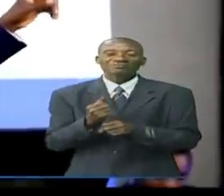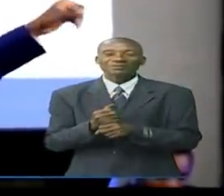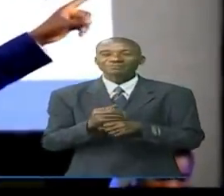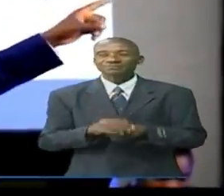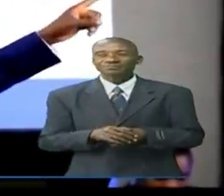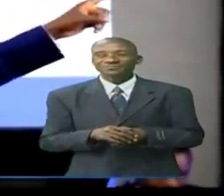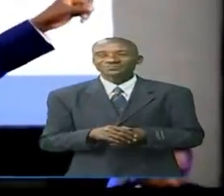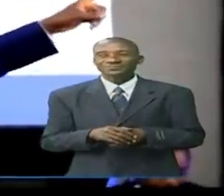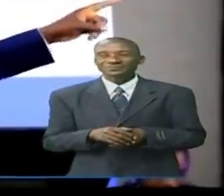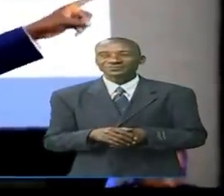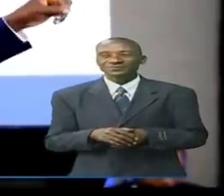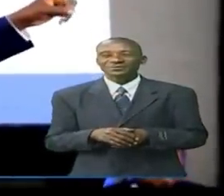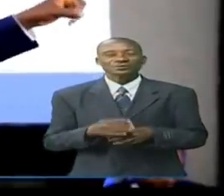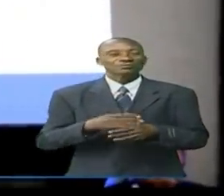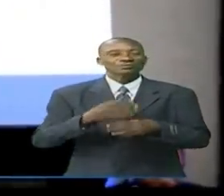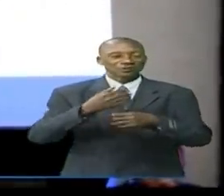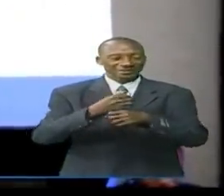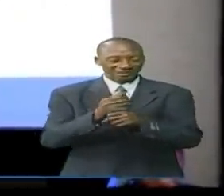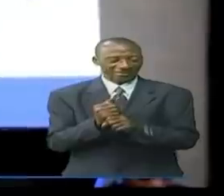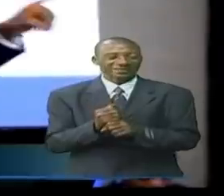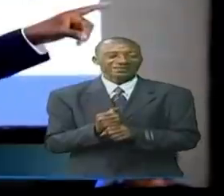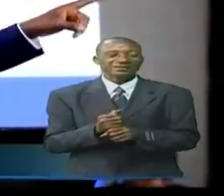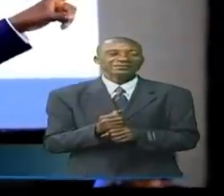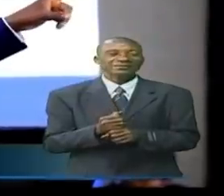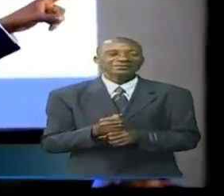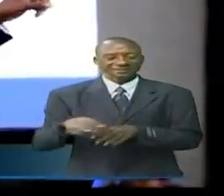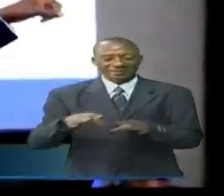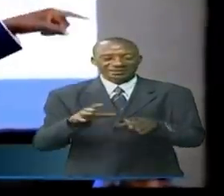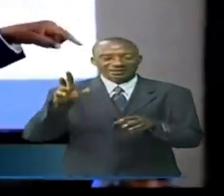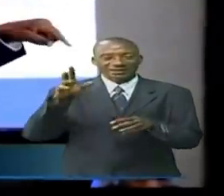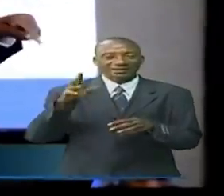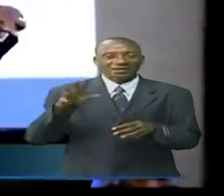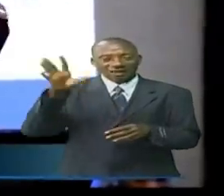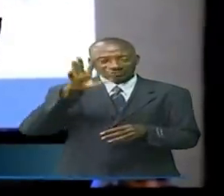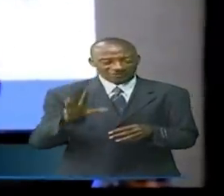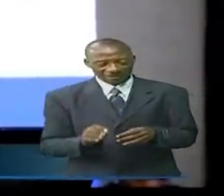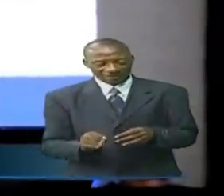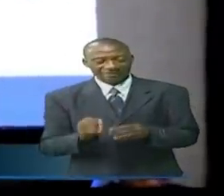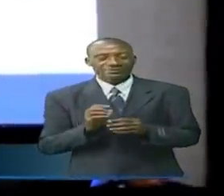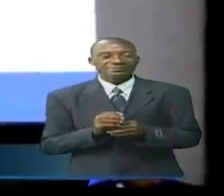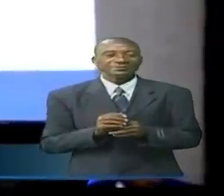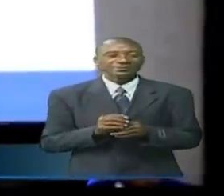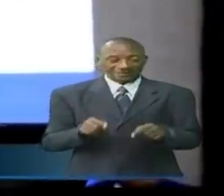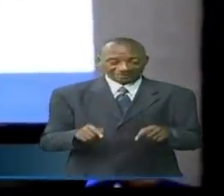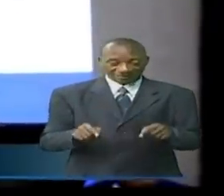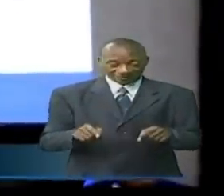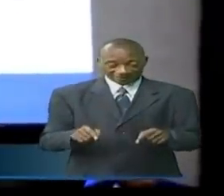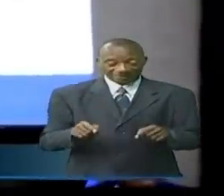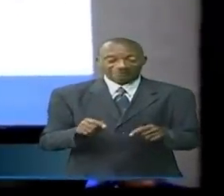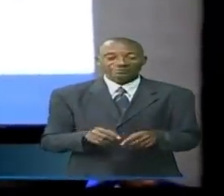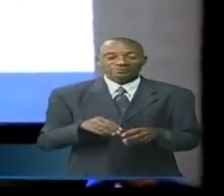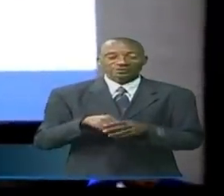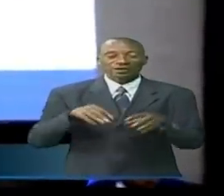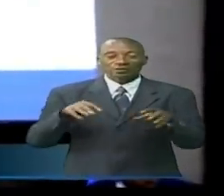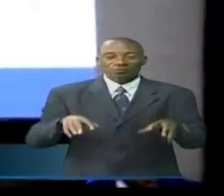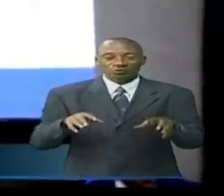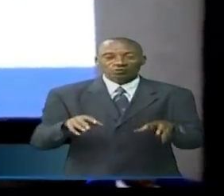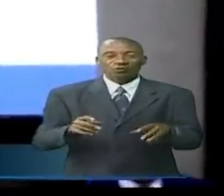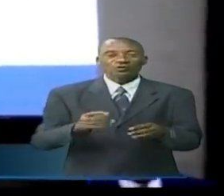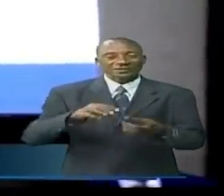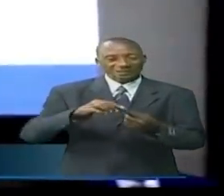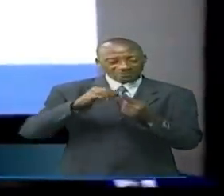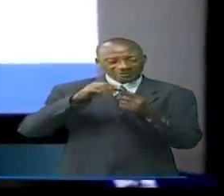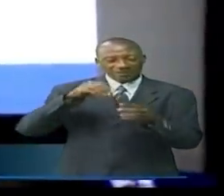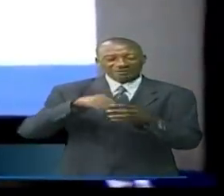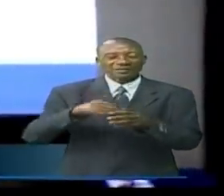ce centre africain d'excellence. Nous pouvons, à partir de l'Afrique centrale, lancer